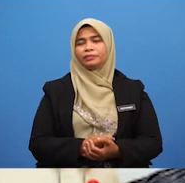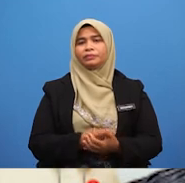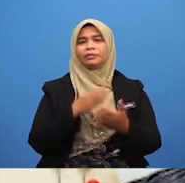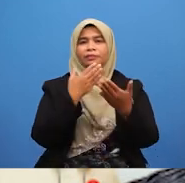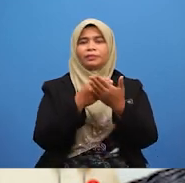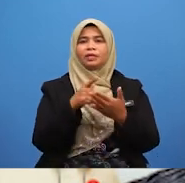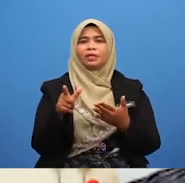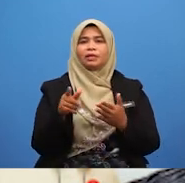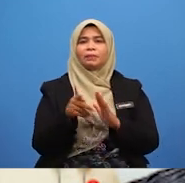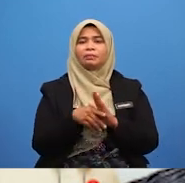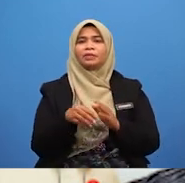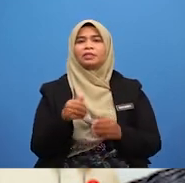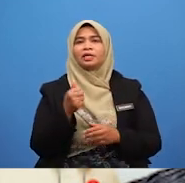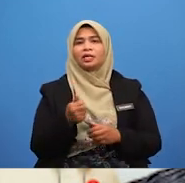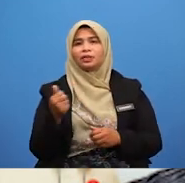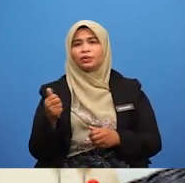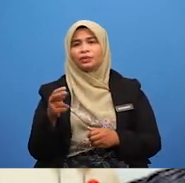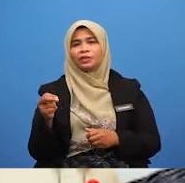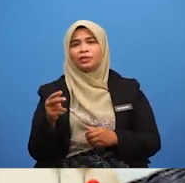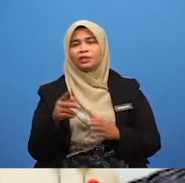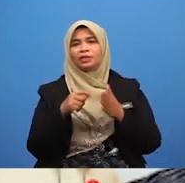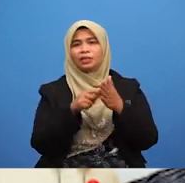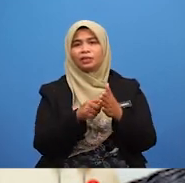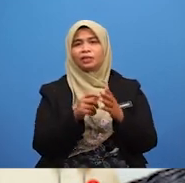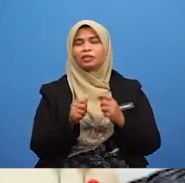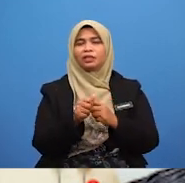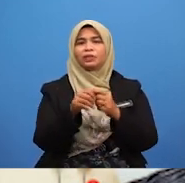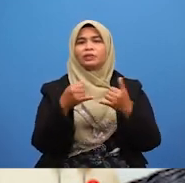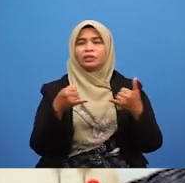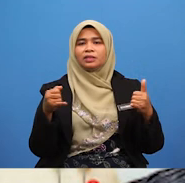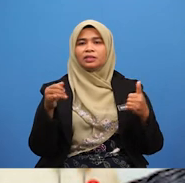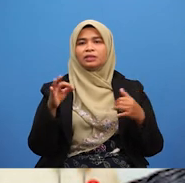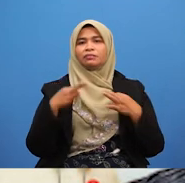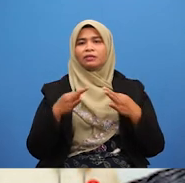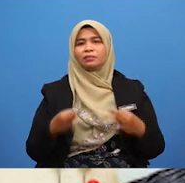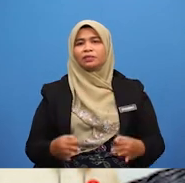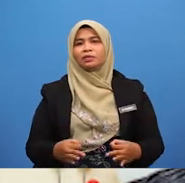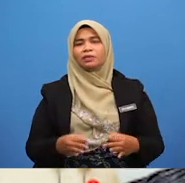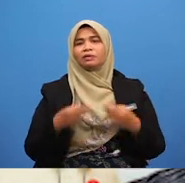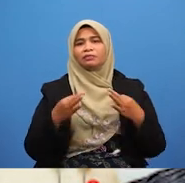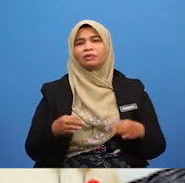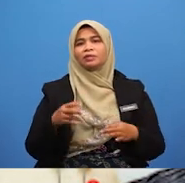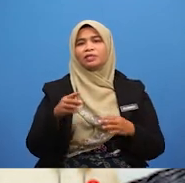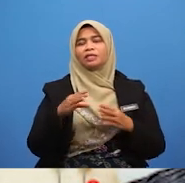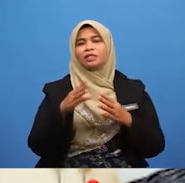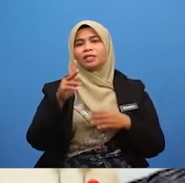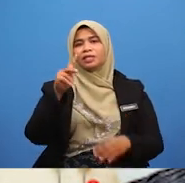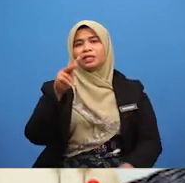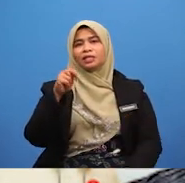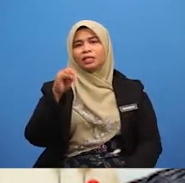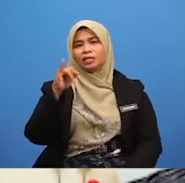Okey pelajar, peraturan menanda mengikut jenis fabrik. Yang pertama ialah fabrik